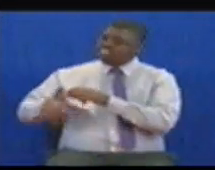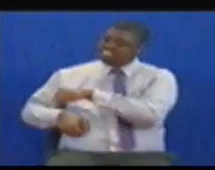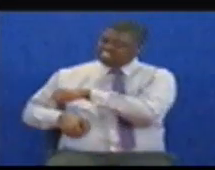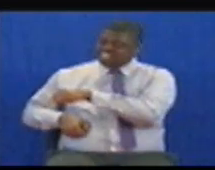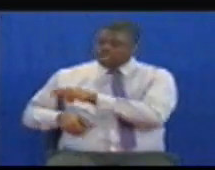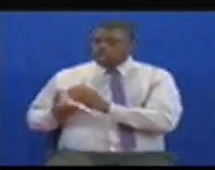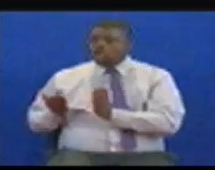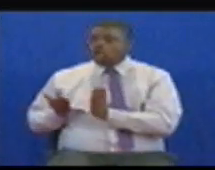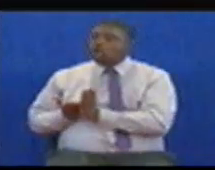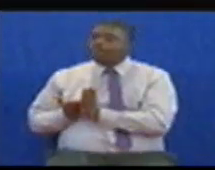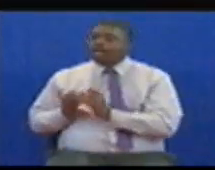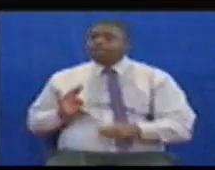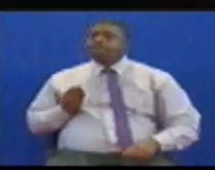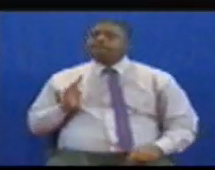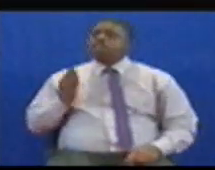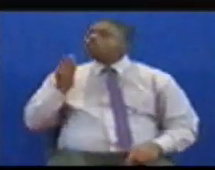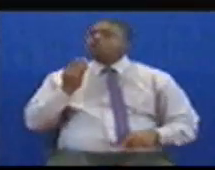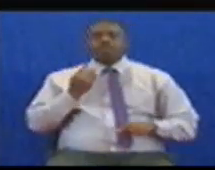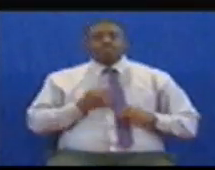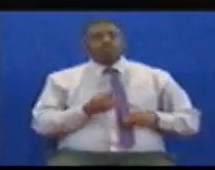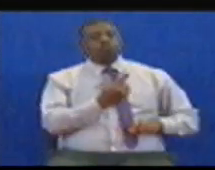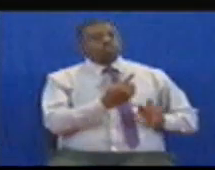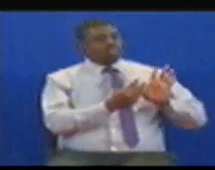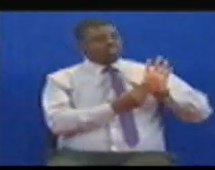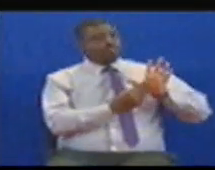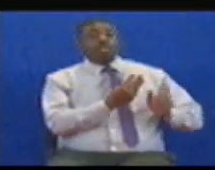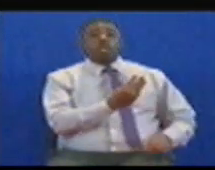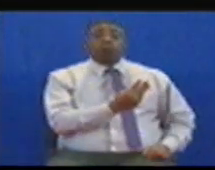shilingi bilioni